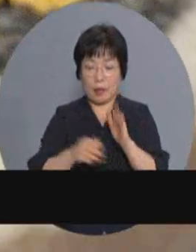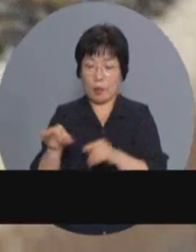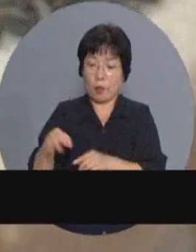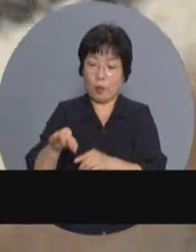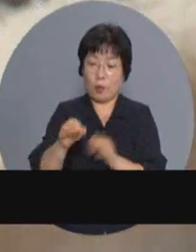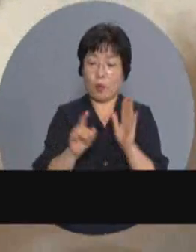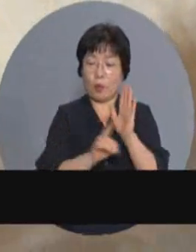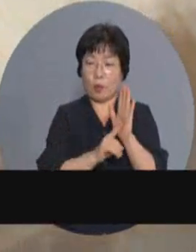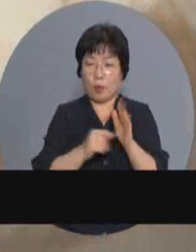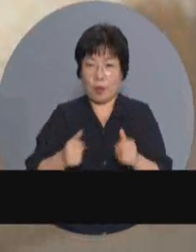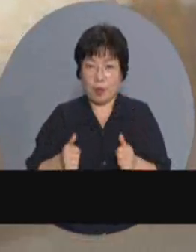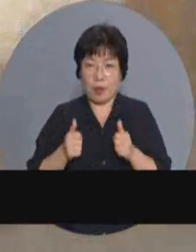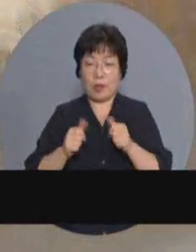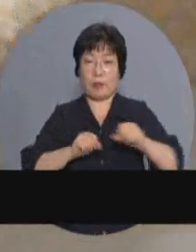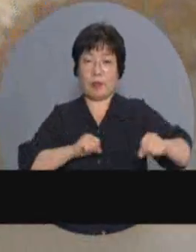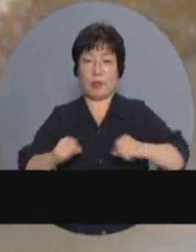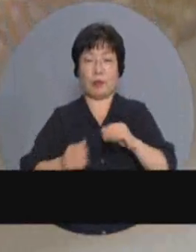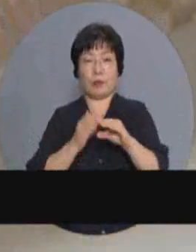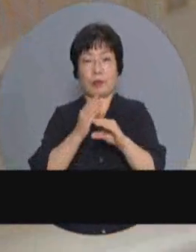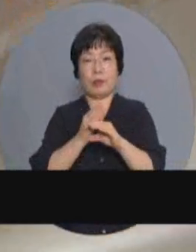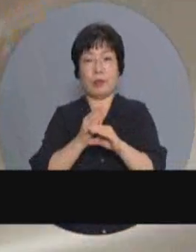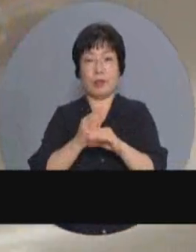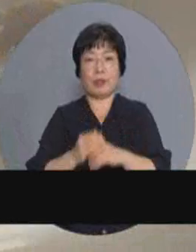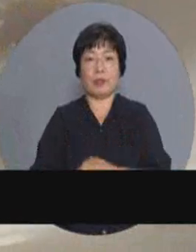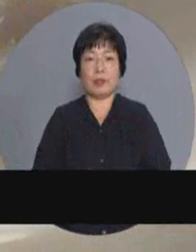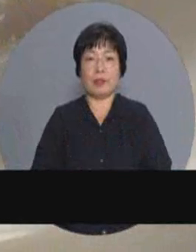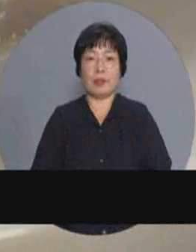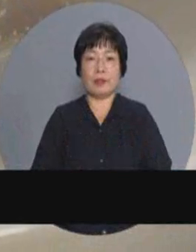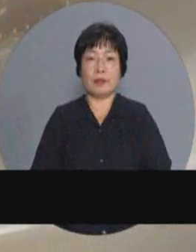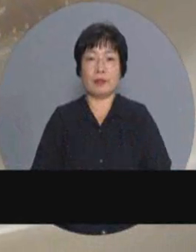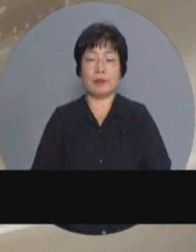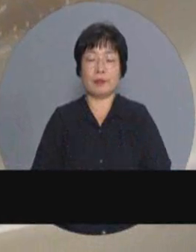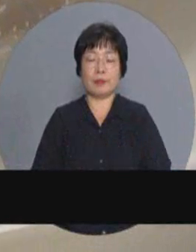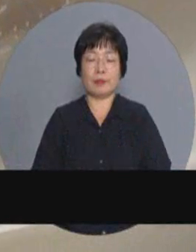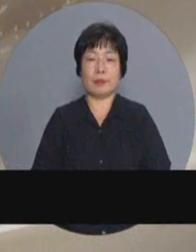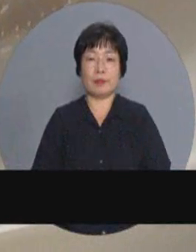홍어를 알리기 위한 홍보 작업에 속도를 내고 있습니다. MBC 뉴스 서희령입니다.